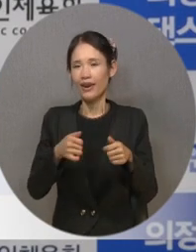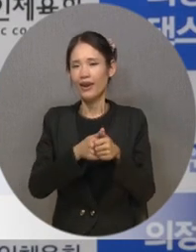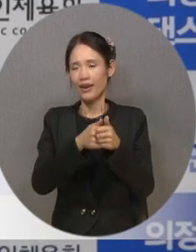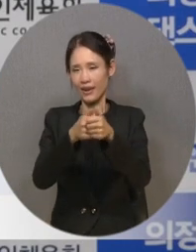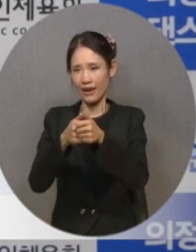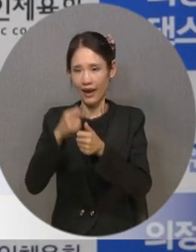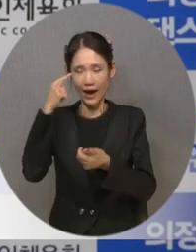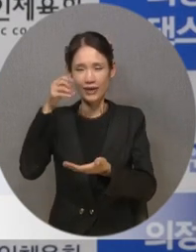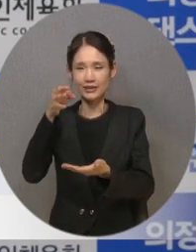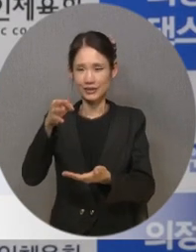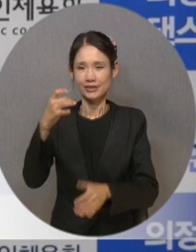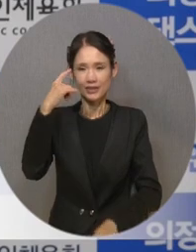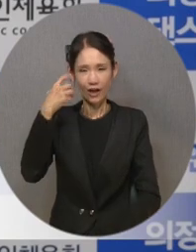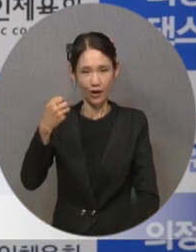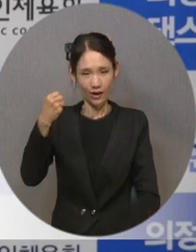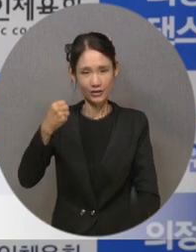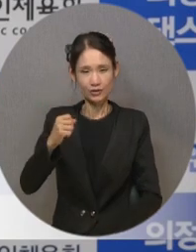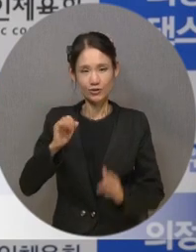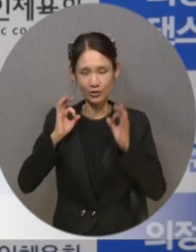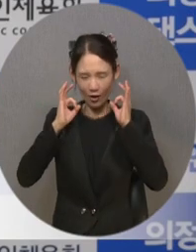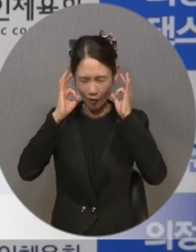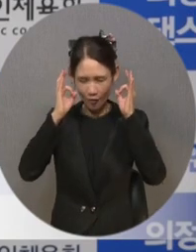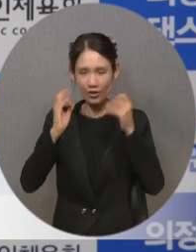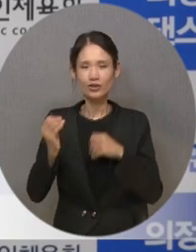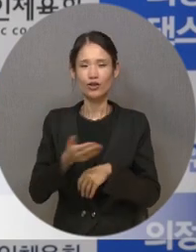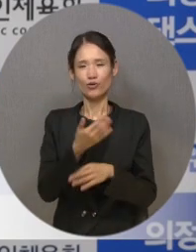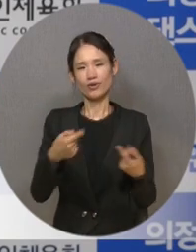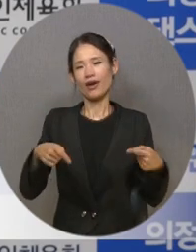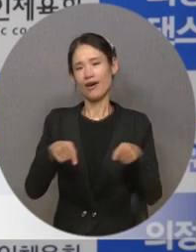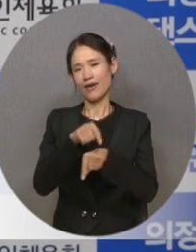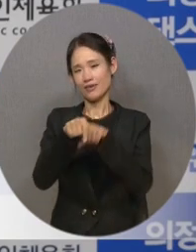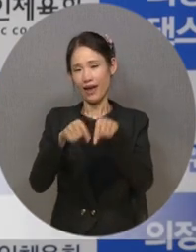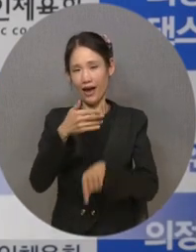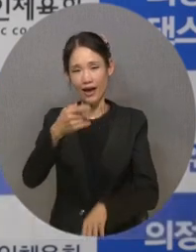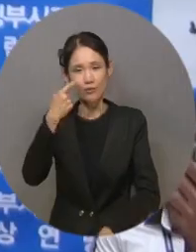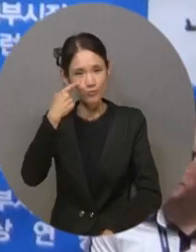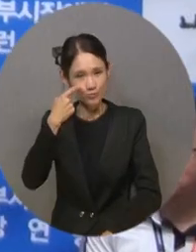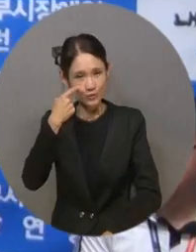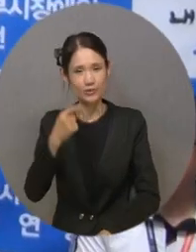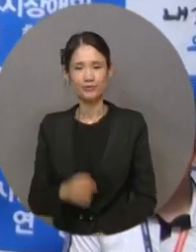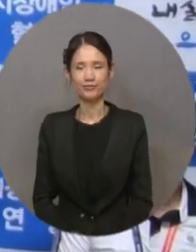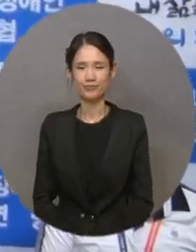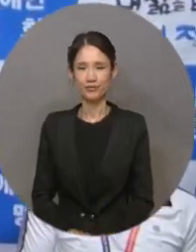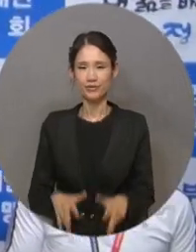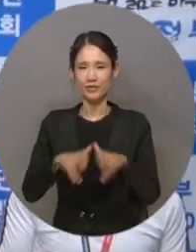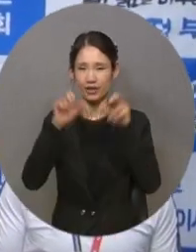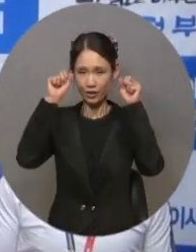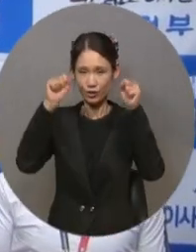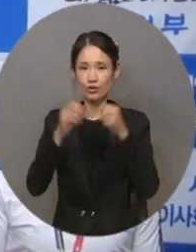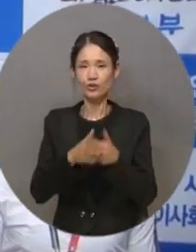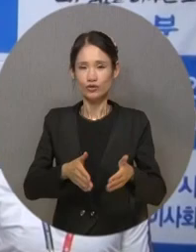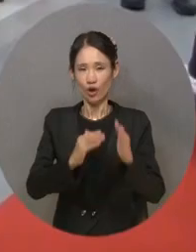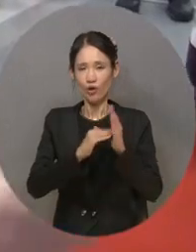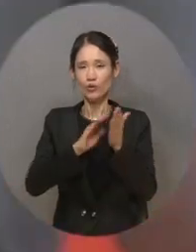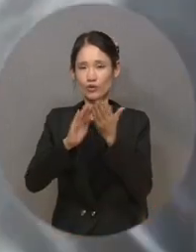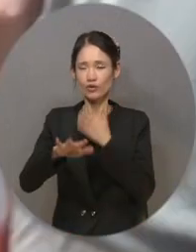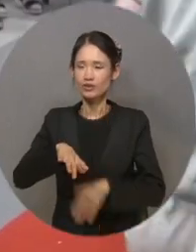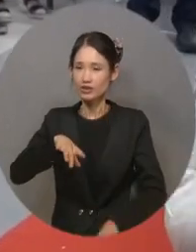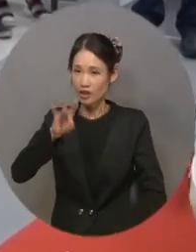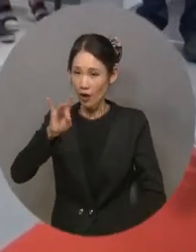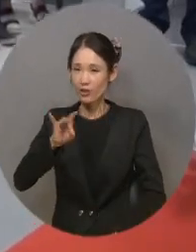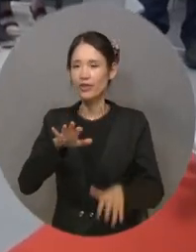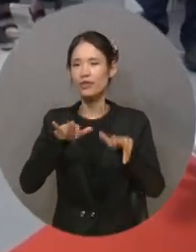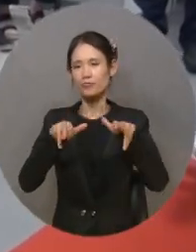가치관을 가지고 최선을 다해서 여러분들과 함께 나가보도록 하겠습니다 장애 체육회 설립 후 첫